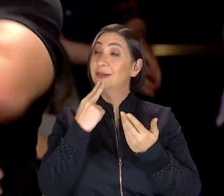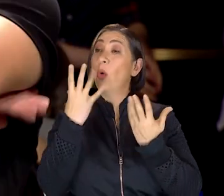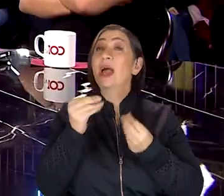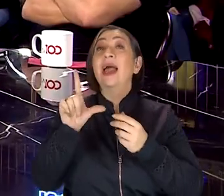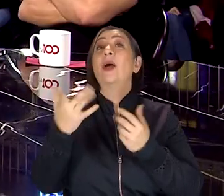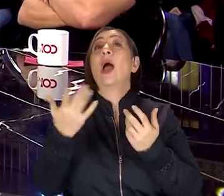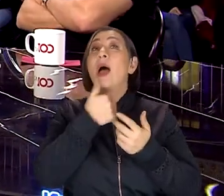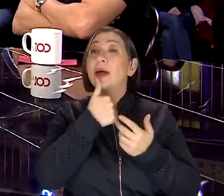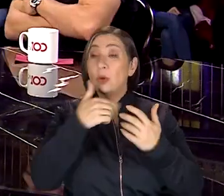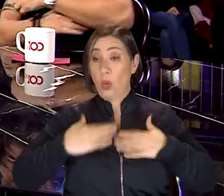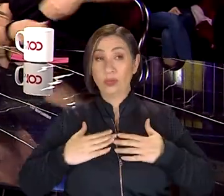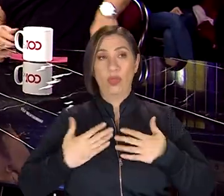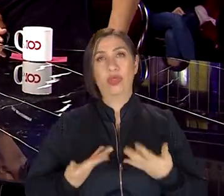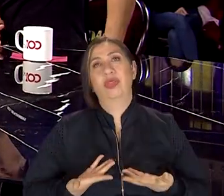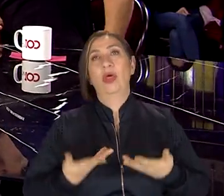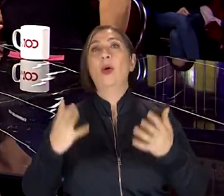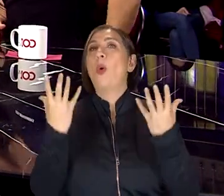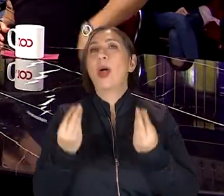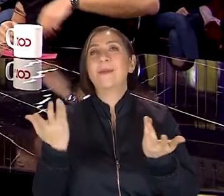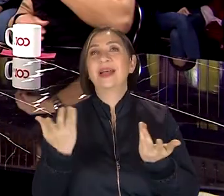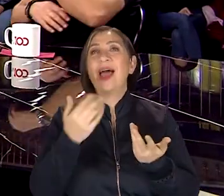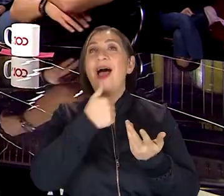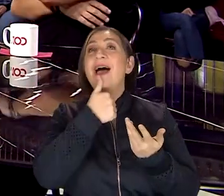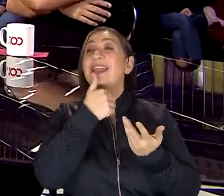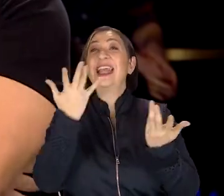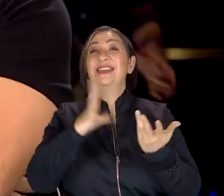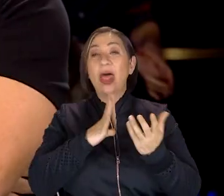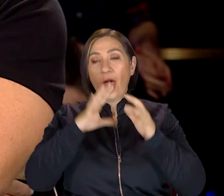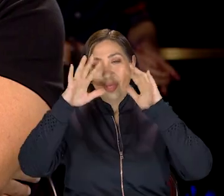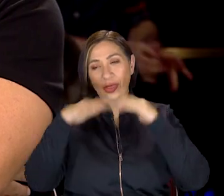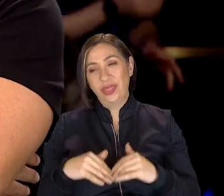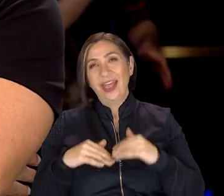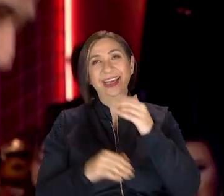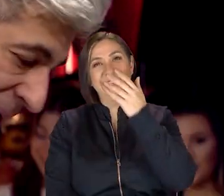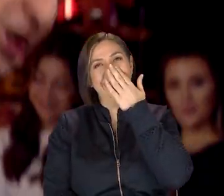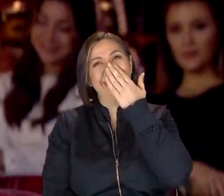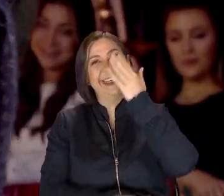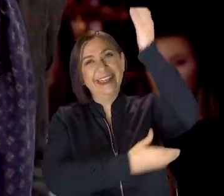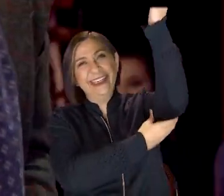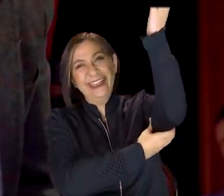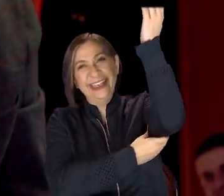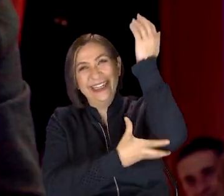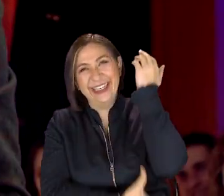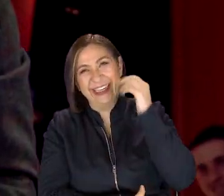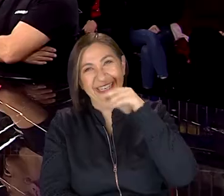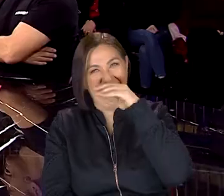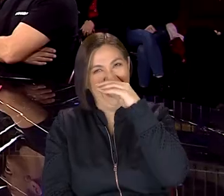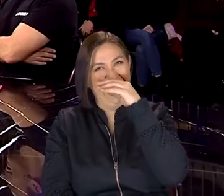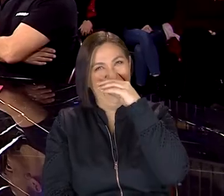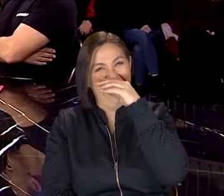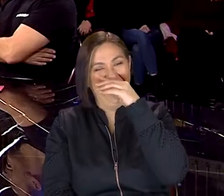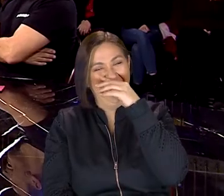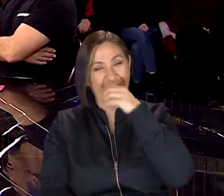olmaya gerek yok ki, erkek göğsü de. Ay evet. Erkeğin nesi varsa aşağı doğru oluyor. Yani mesela kollar, bacaklar. Mesela